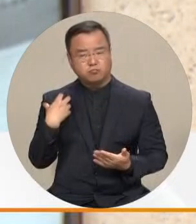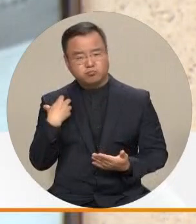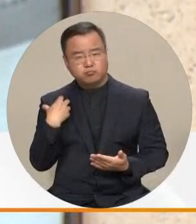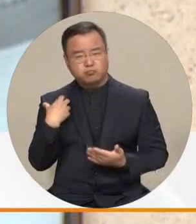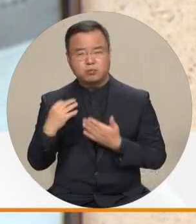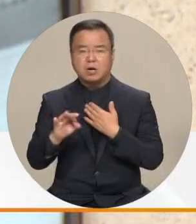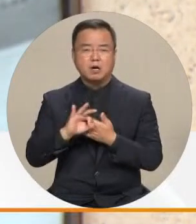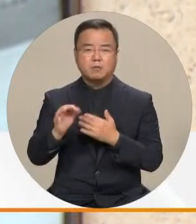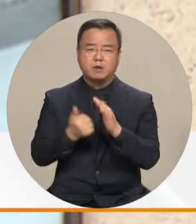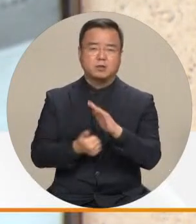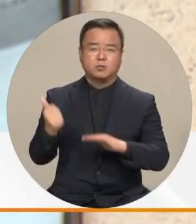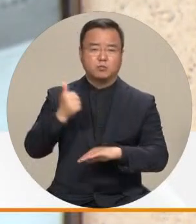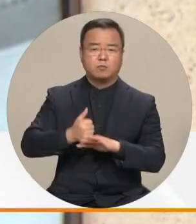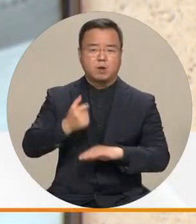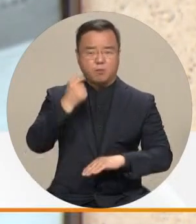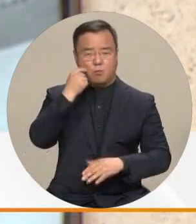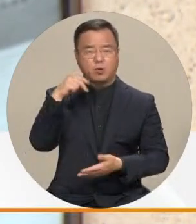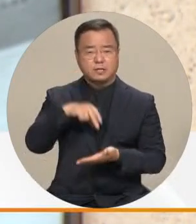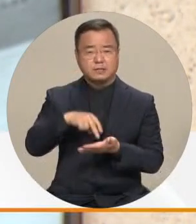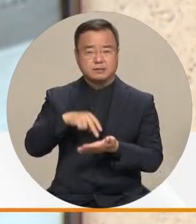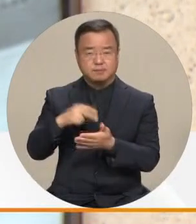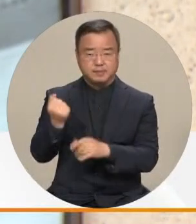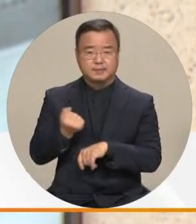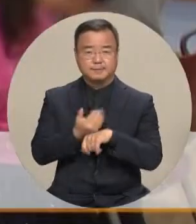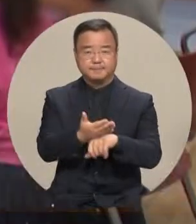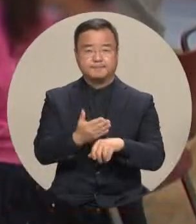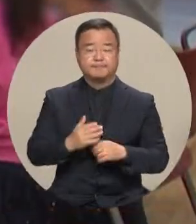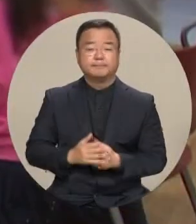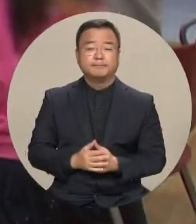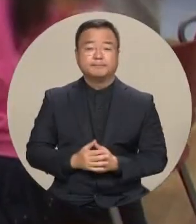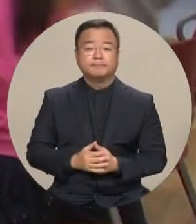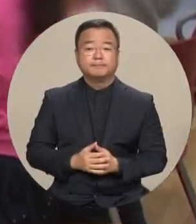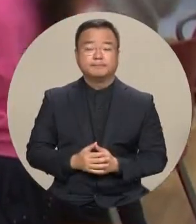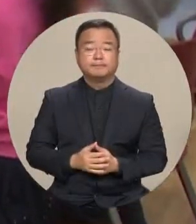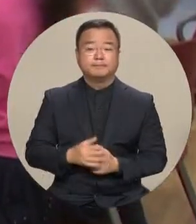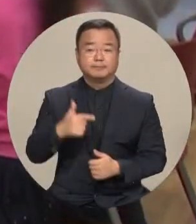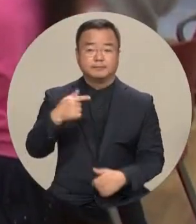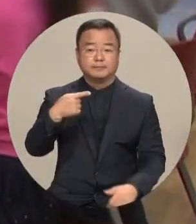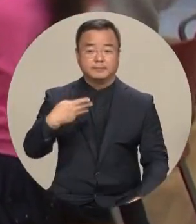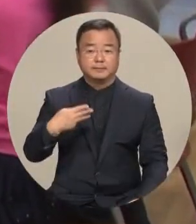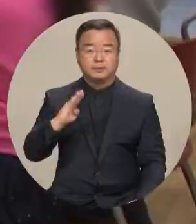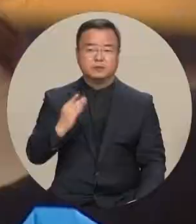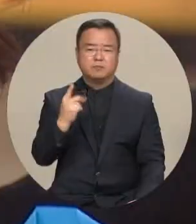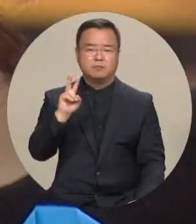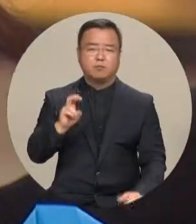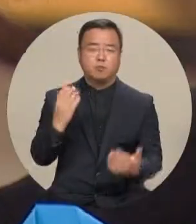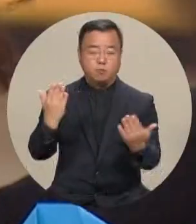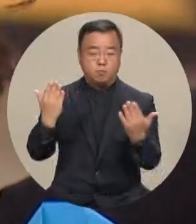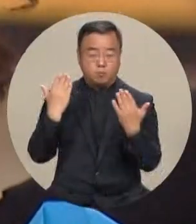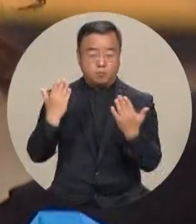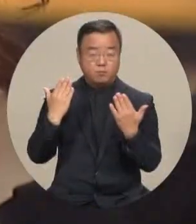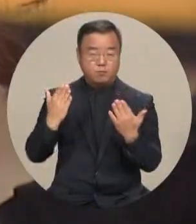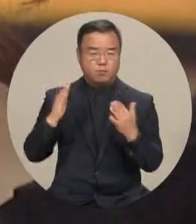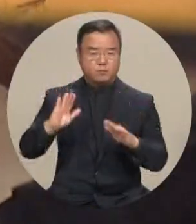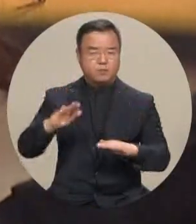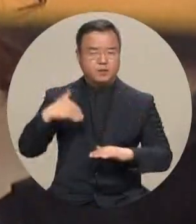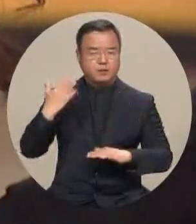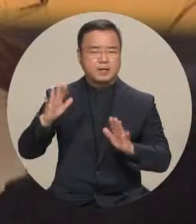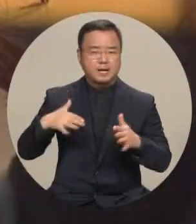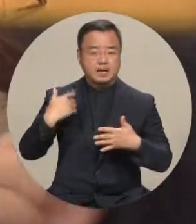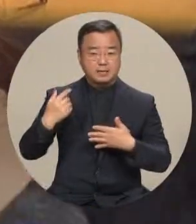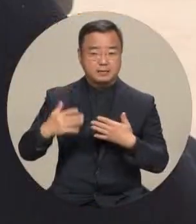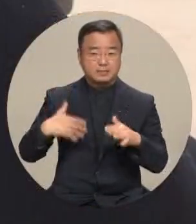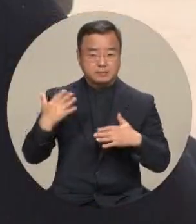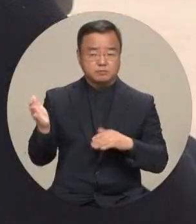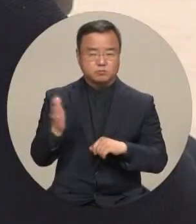성공하지 못한다 하는 입장을 저희가 전달을 했습니다. 늘봄 학교는 다음 학기부터 시범교육청을 8곳,